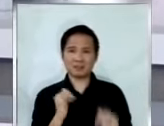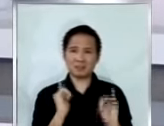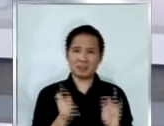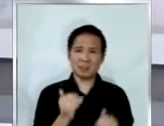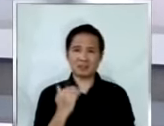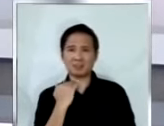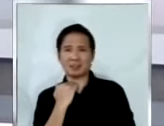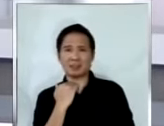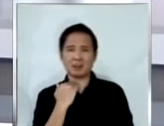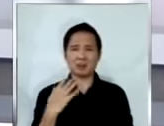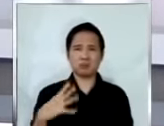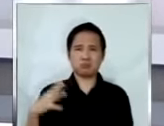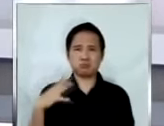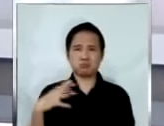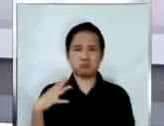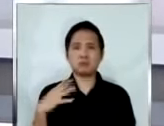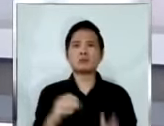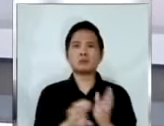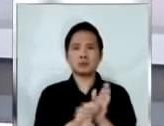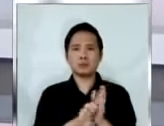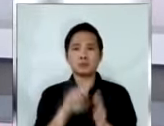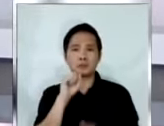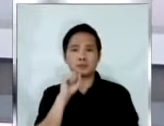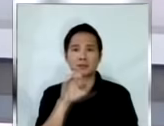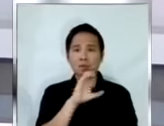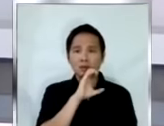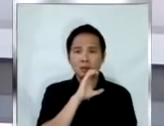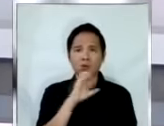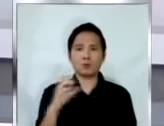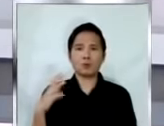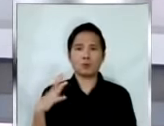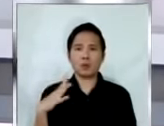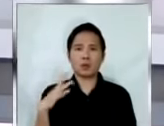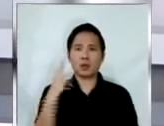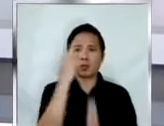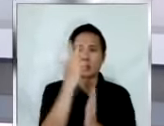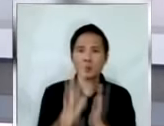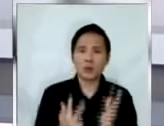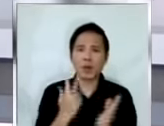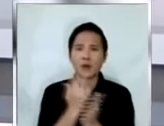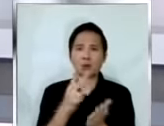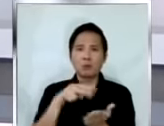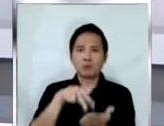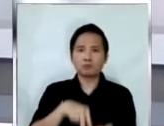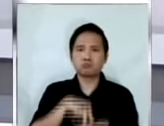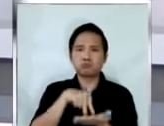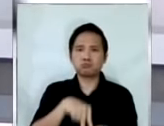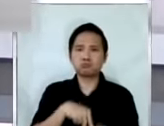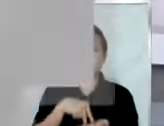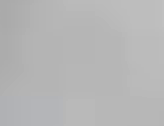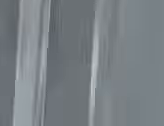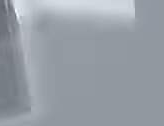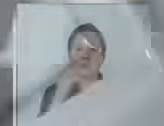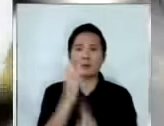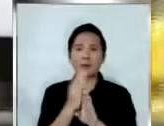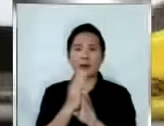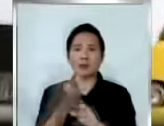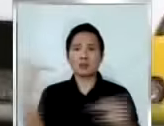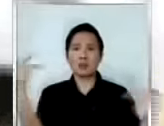ilang senior citizen nga, inabot ng 3 oras sa pag-aabang ng bus. Nakatutok si Ian Cruz.